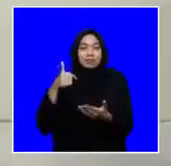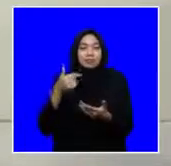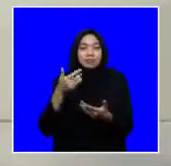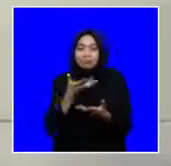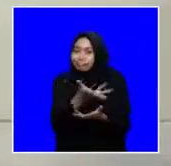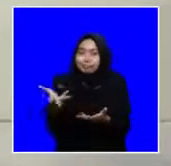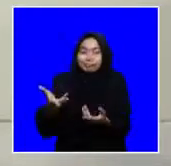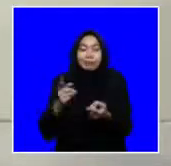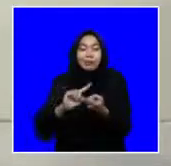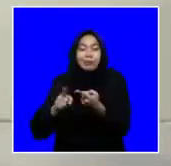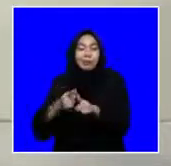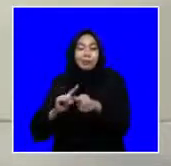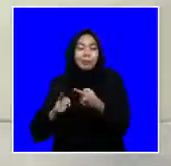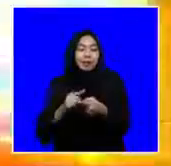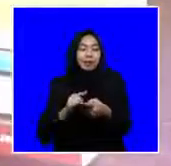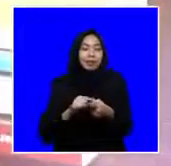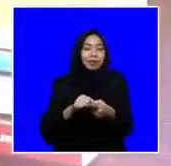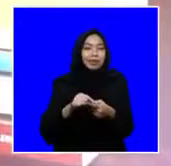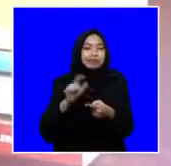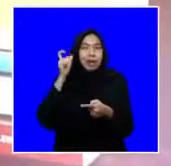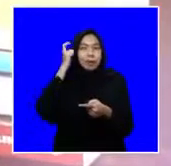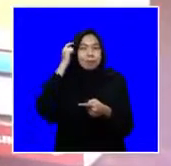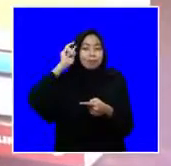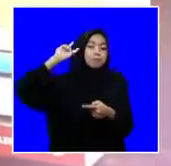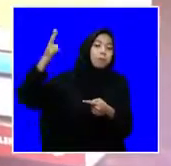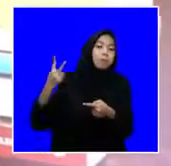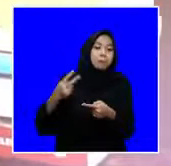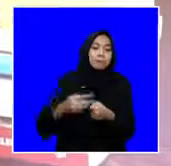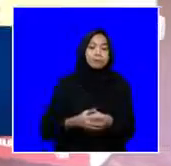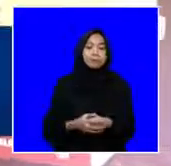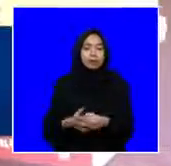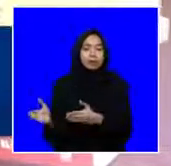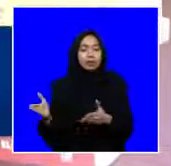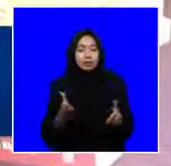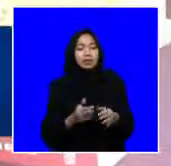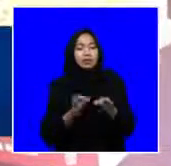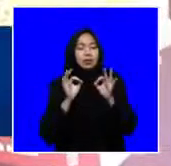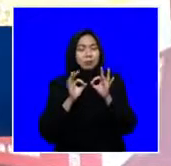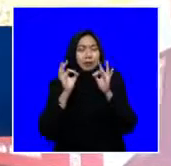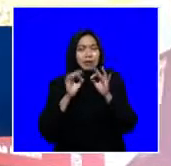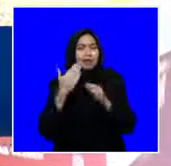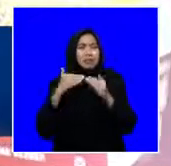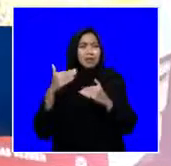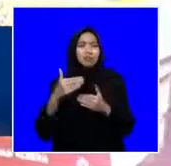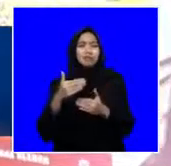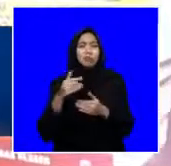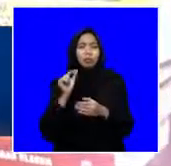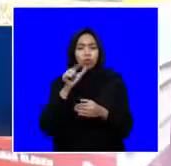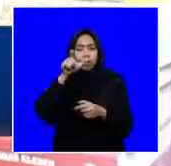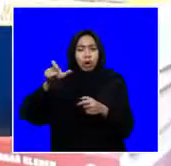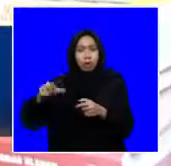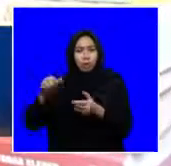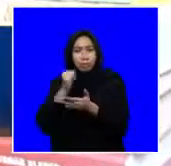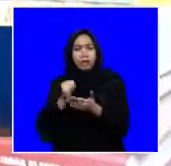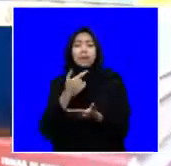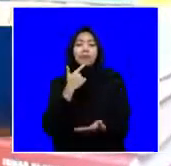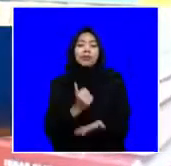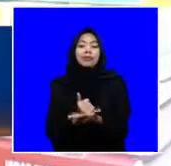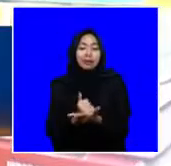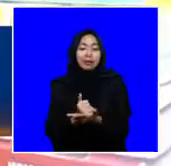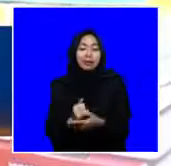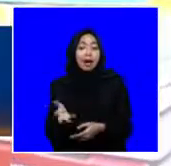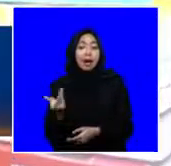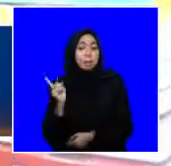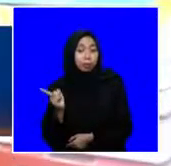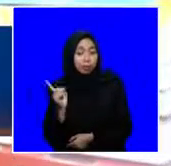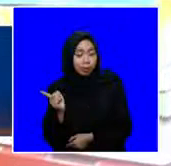teman-teman untuk mengubah. Saya memahami betapa pentingnya pendidikan tinggi bagi para pelaku seni di Indonesia. Karena selain